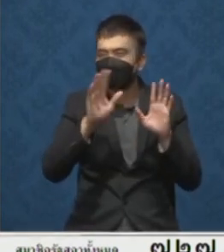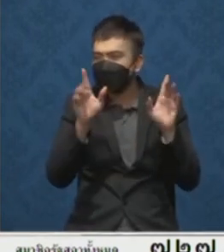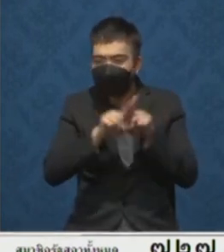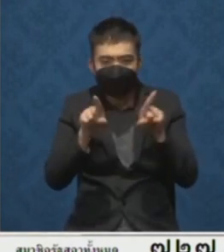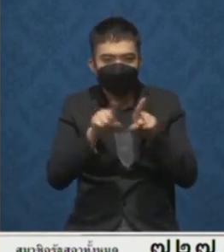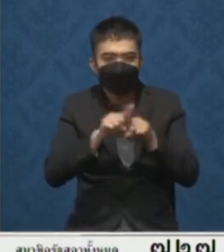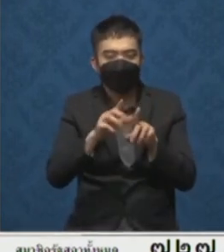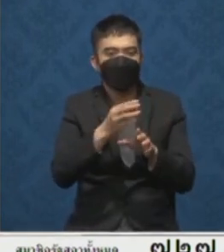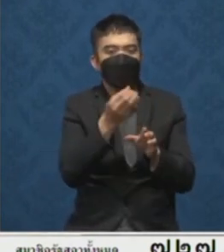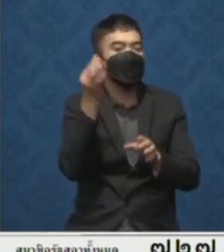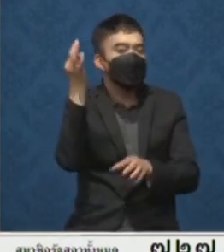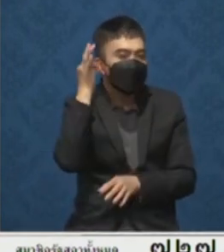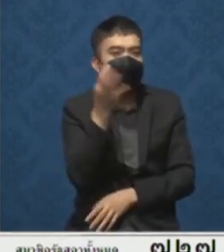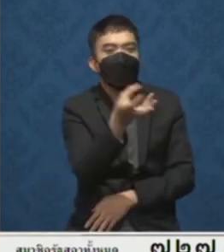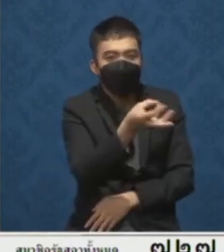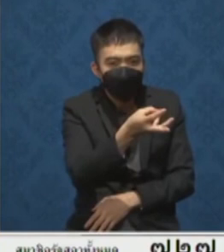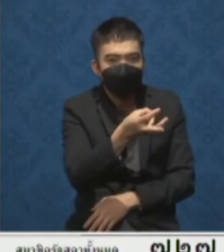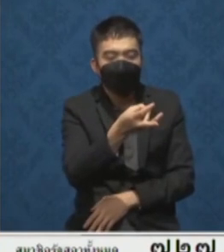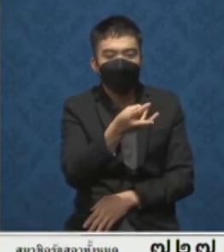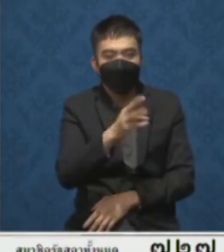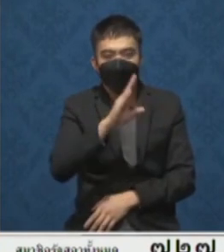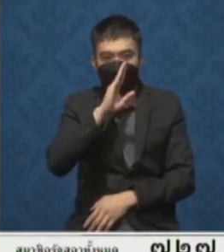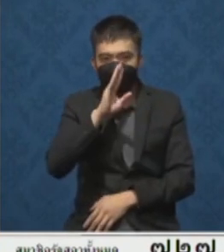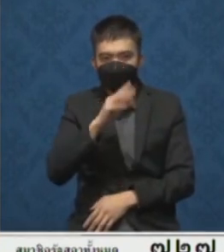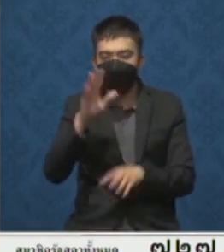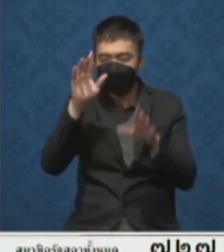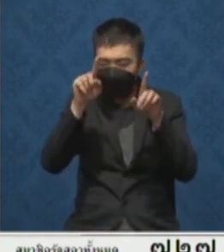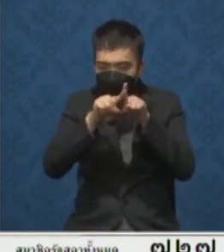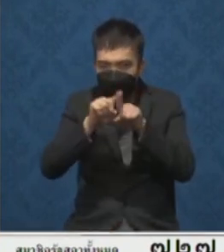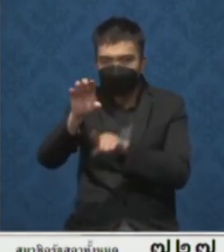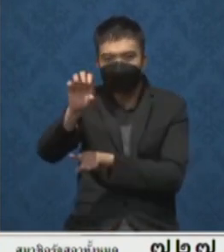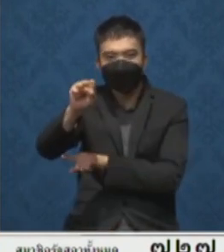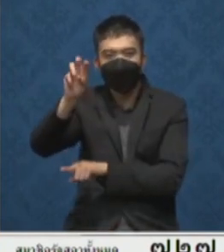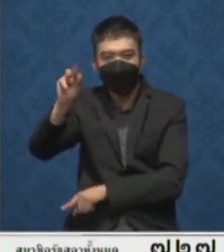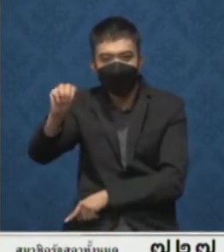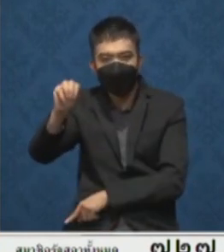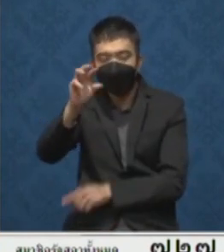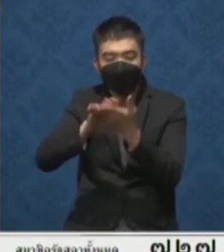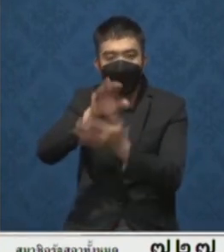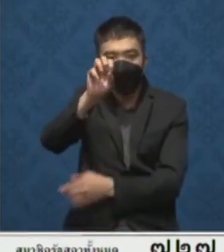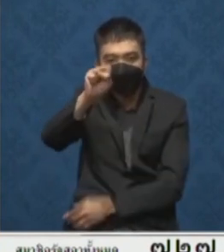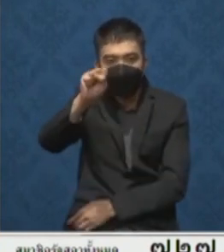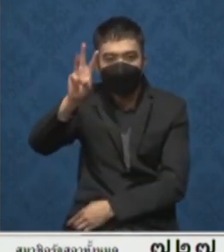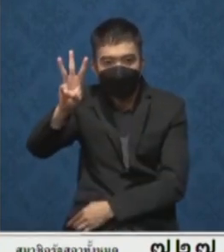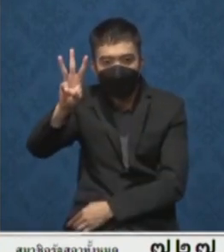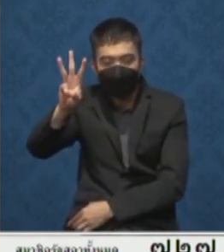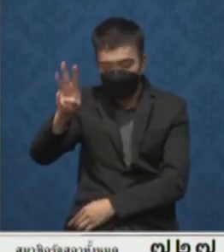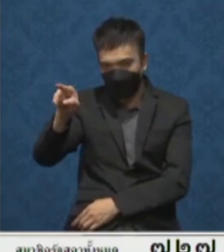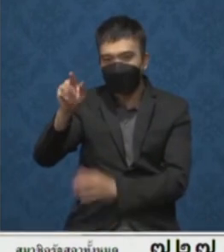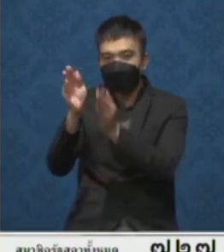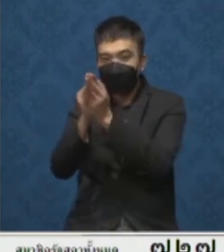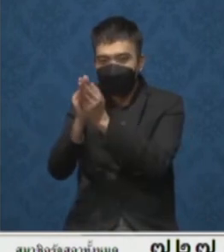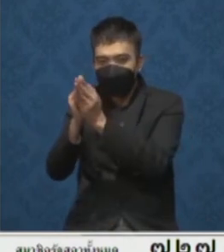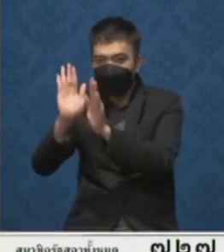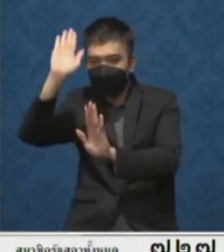เสียงต่อเป็นรัฐบาลเสียงข้างน้อยแต่หากมันมีเงาทำมึนของสว.อีก250คนค่ะที่พร้อมจะยกมือโหวต